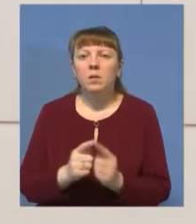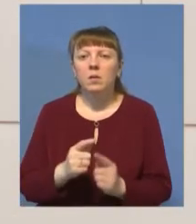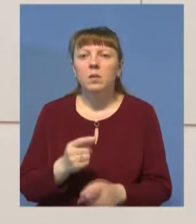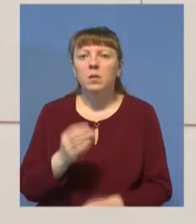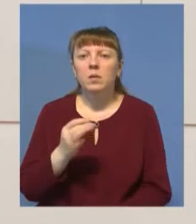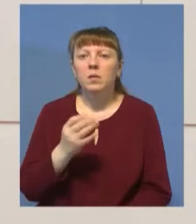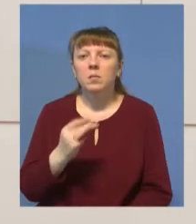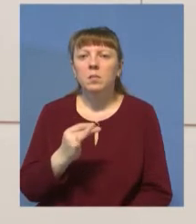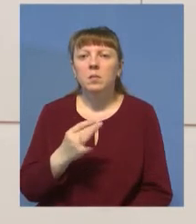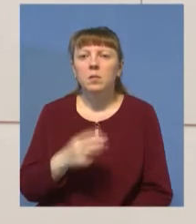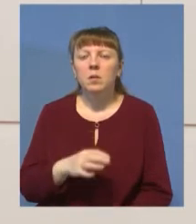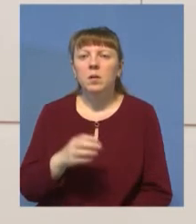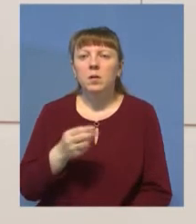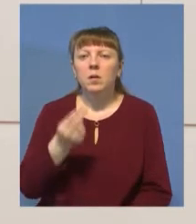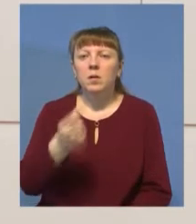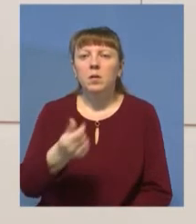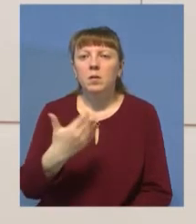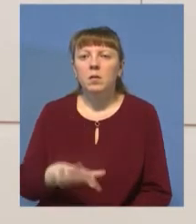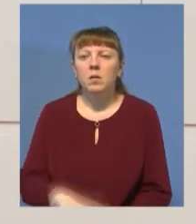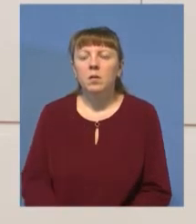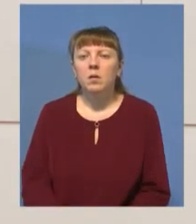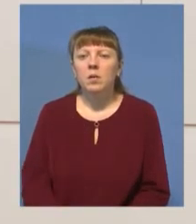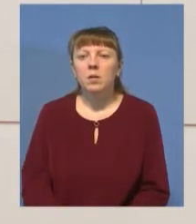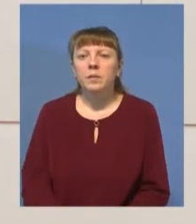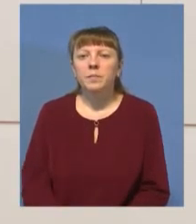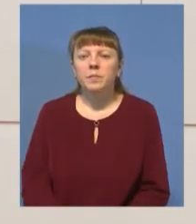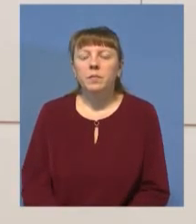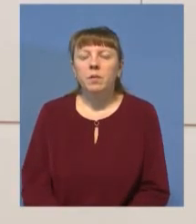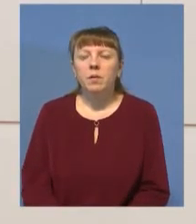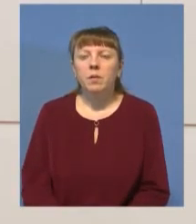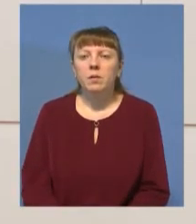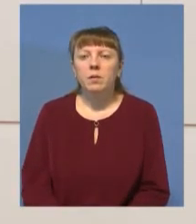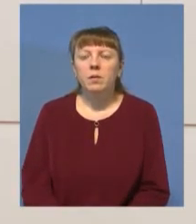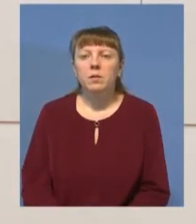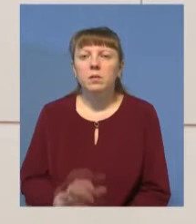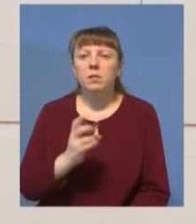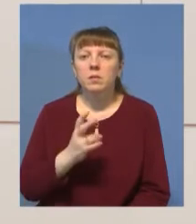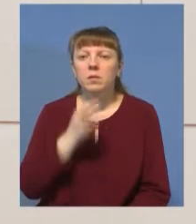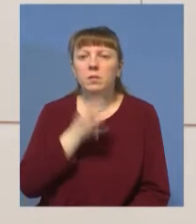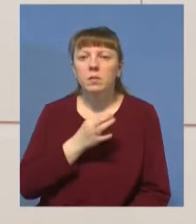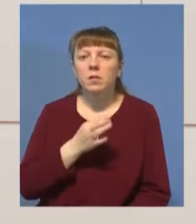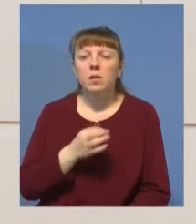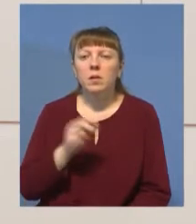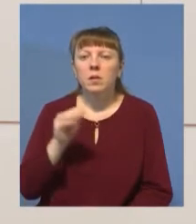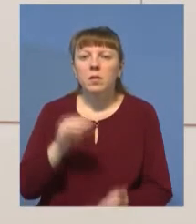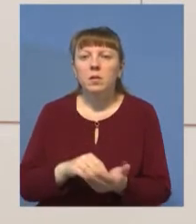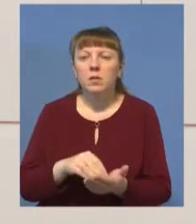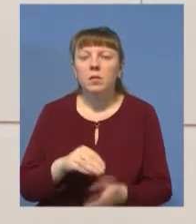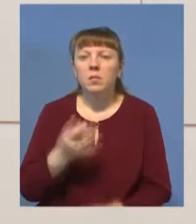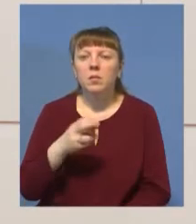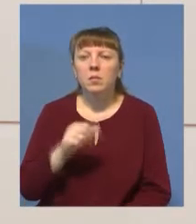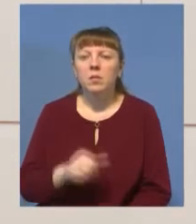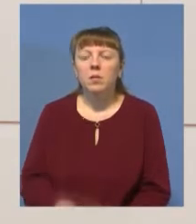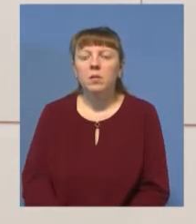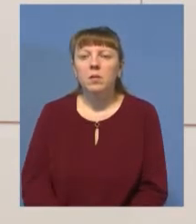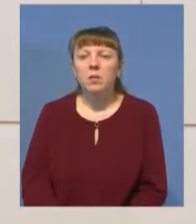через Каспий приложение оплатил данный товар. Имелся целлофан, про который я говорила, в котором указан вот этот упаковка или